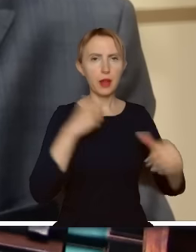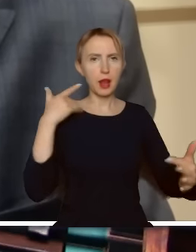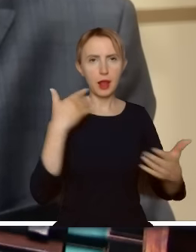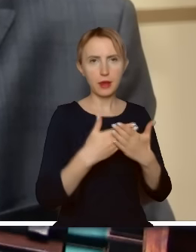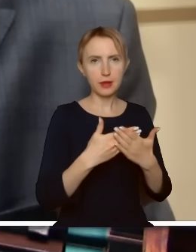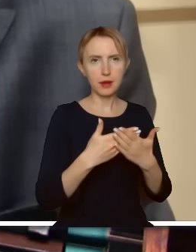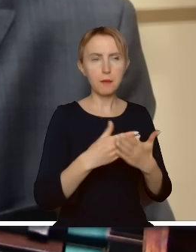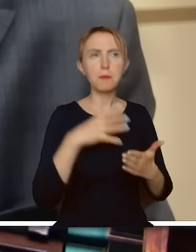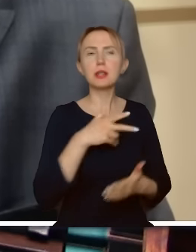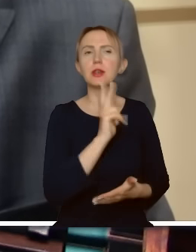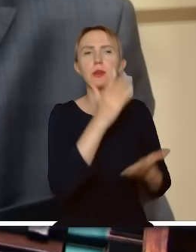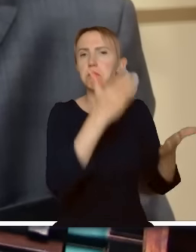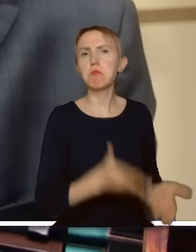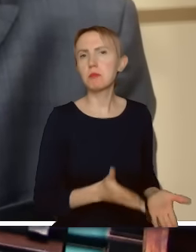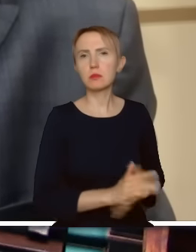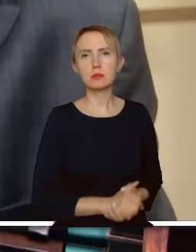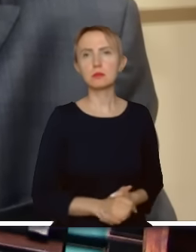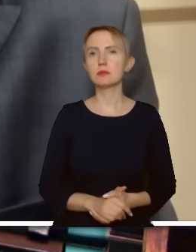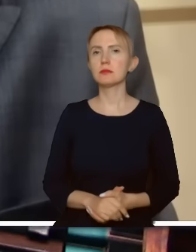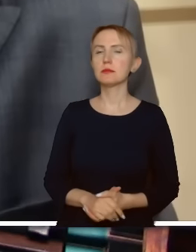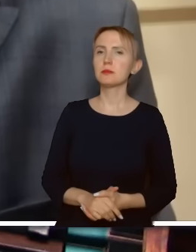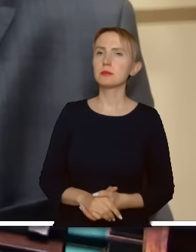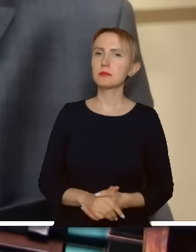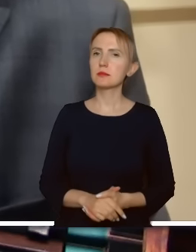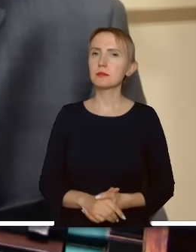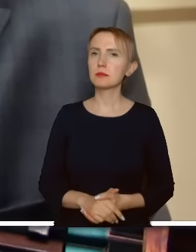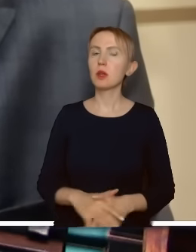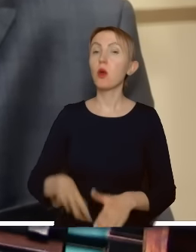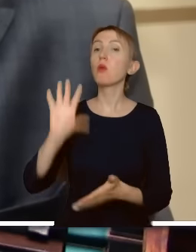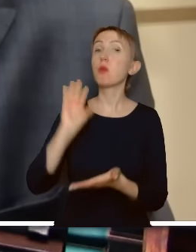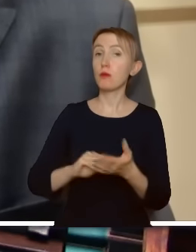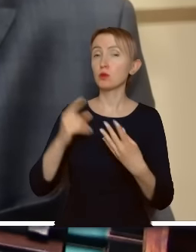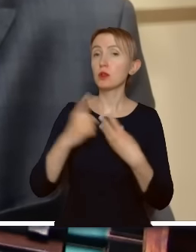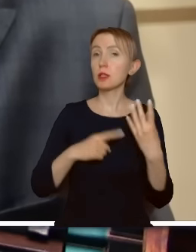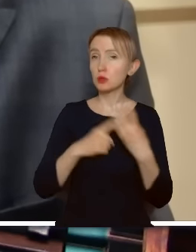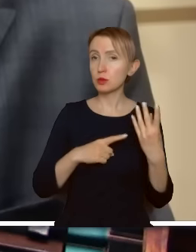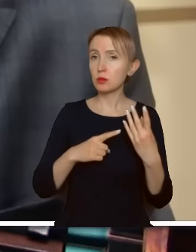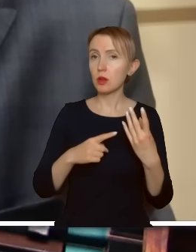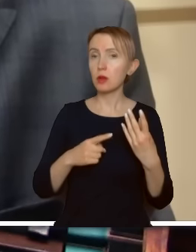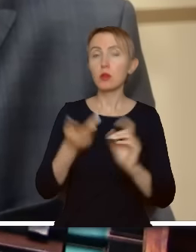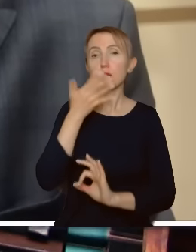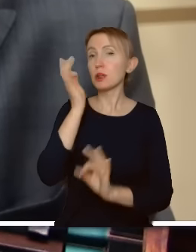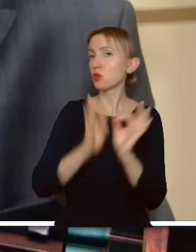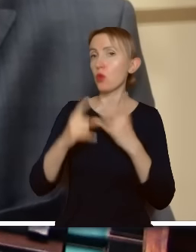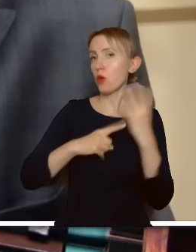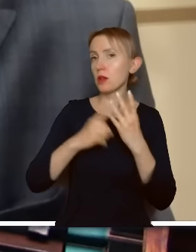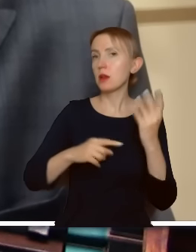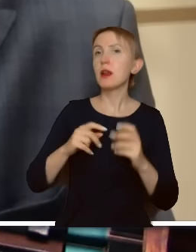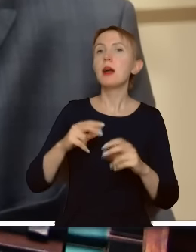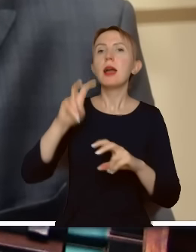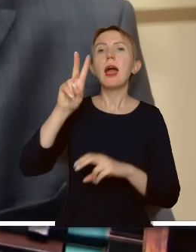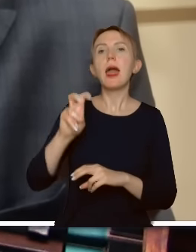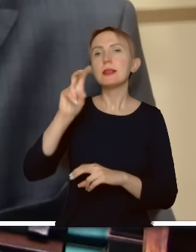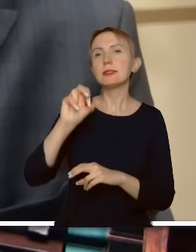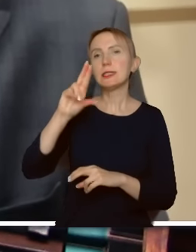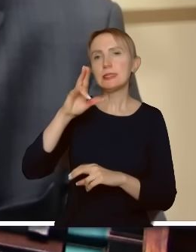kim byli jeszcze raz wrócę do tych liczb bo te liczby są bardzo dokładnie policzone przez fundac